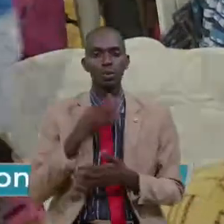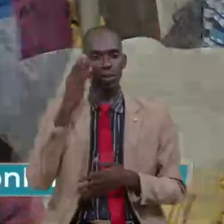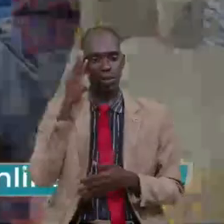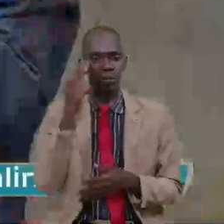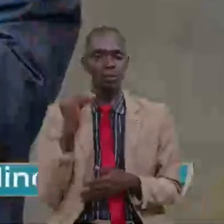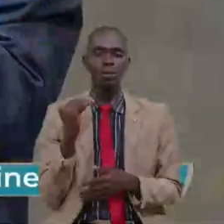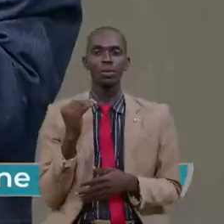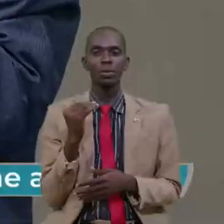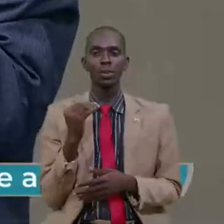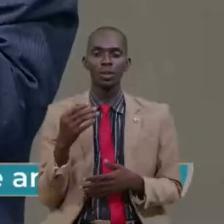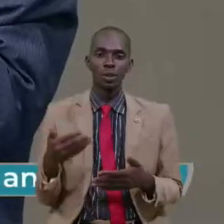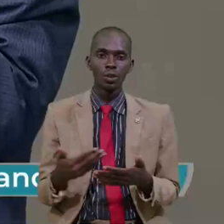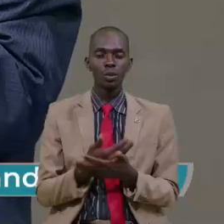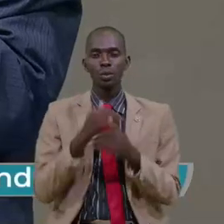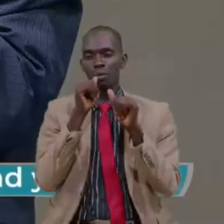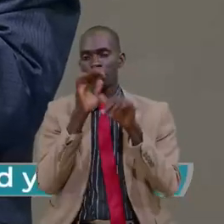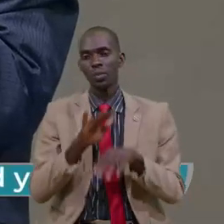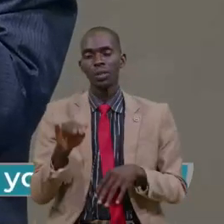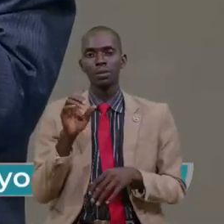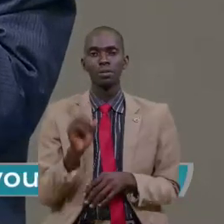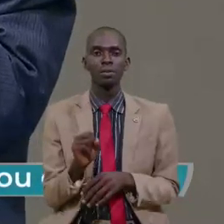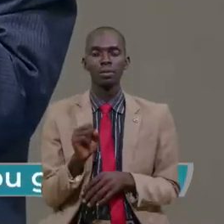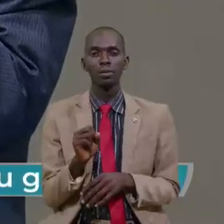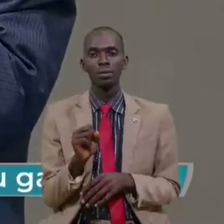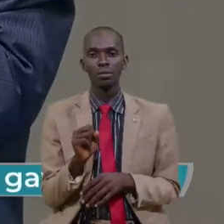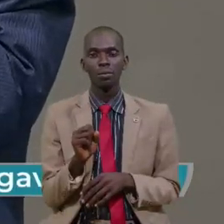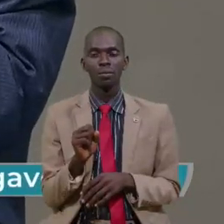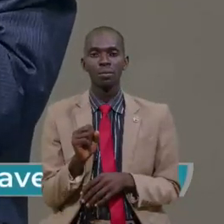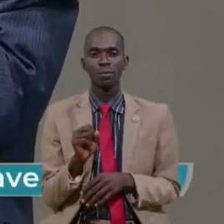Nouvelles expériences. Nouvelles bénédictions.